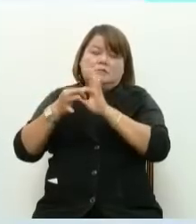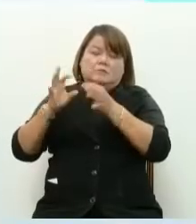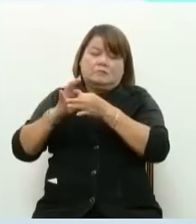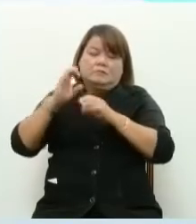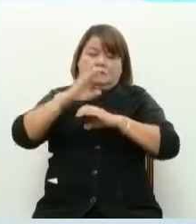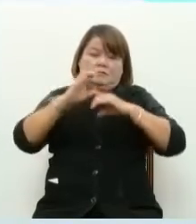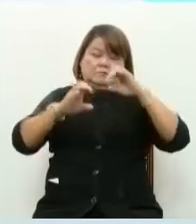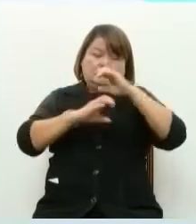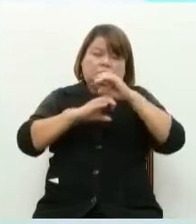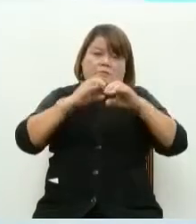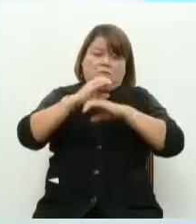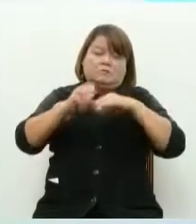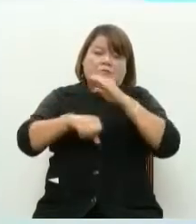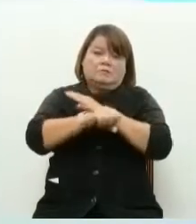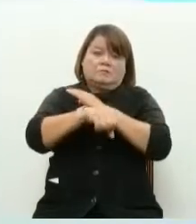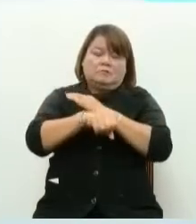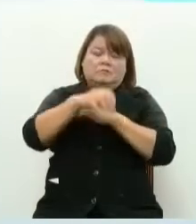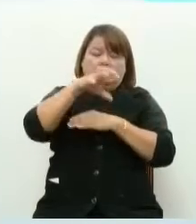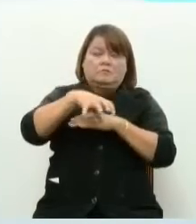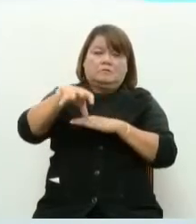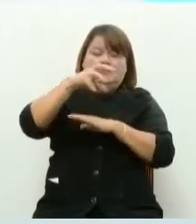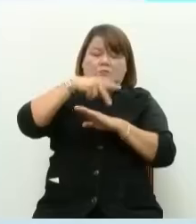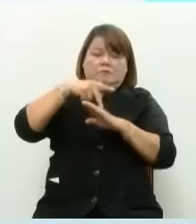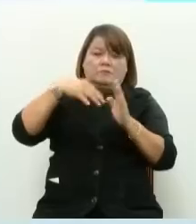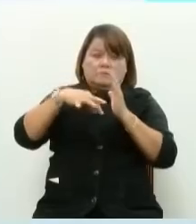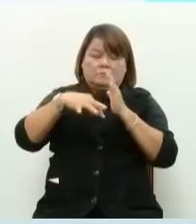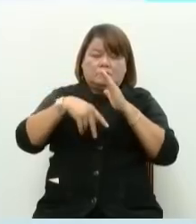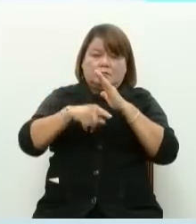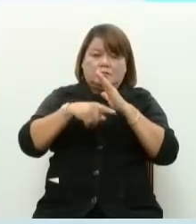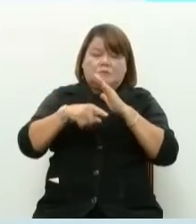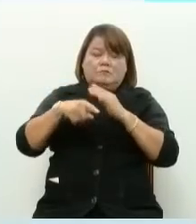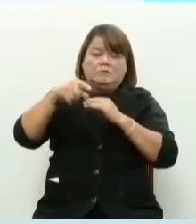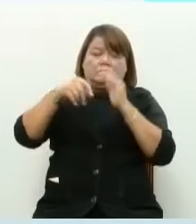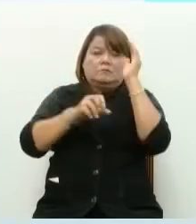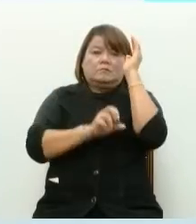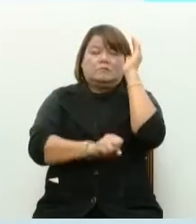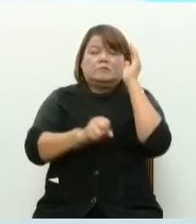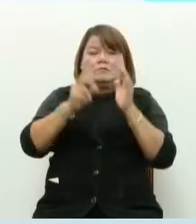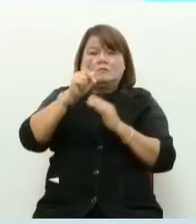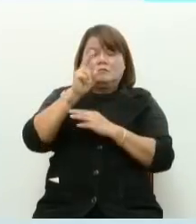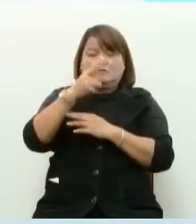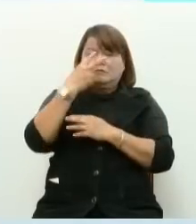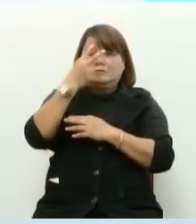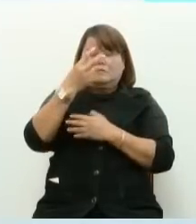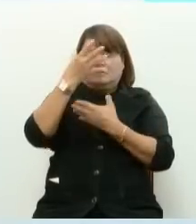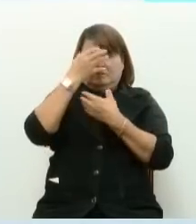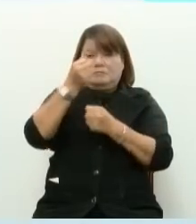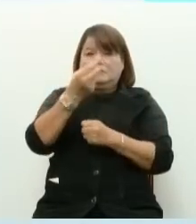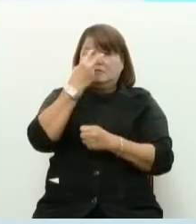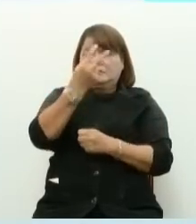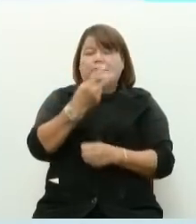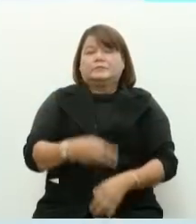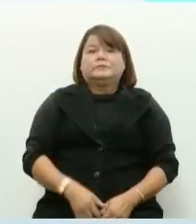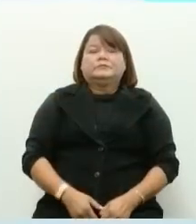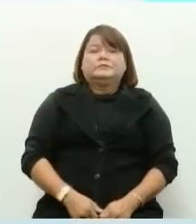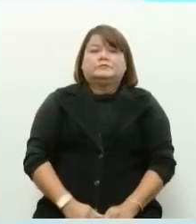การส่งขายยูฟุตบอลคลินิกนะคะของสำนักงานเขตพื้นที่การศึกษาประถมศึกษาสงขลาเขต1รายละเอียดของโครงการนี้น่าสนใจขนาดไหนไปติดตามรับชม